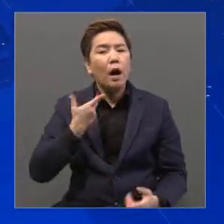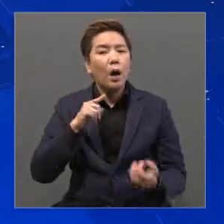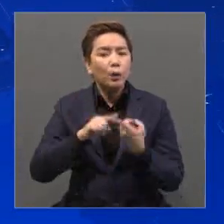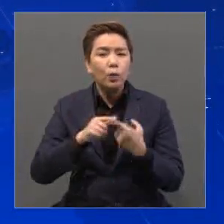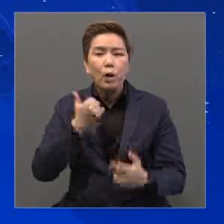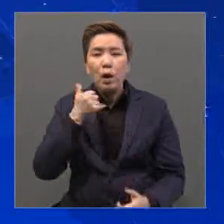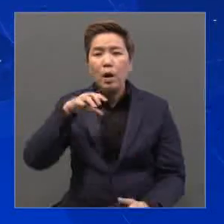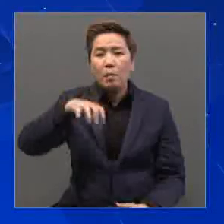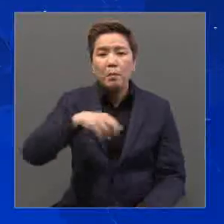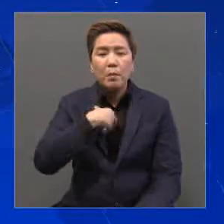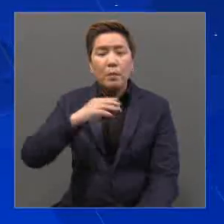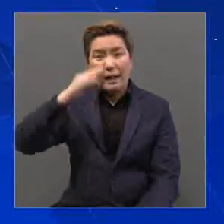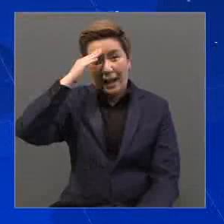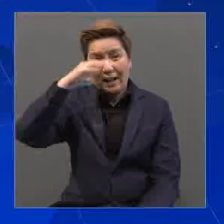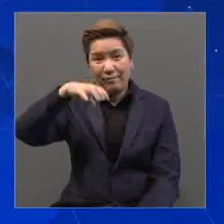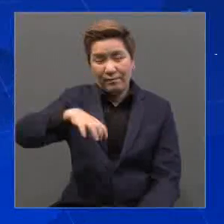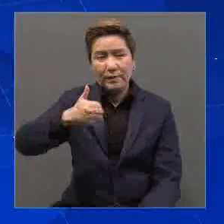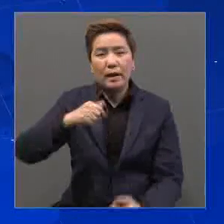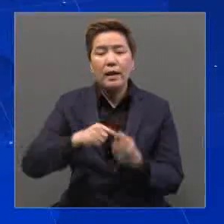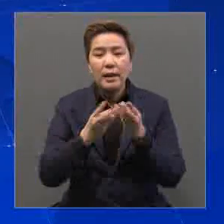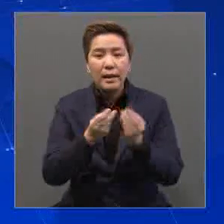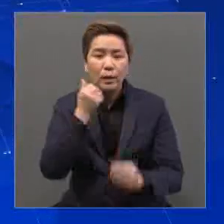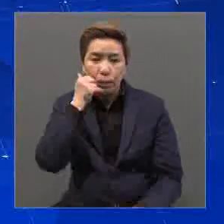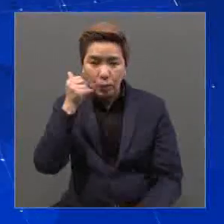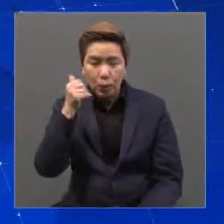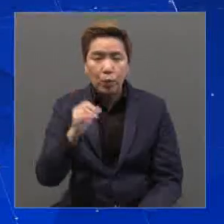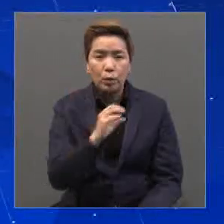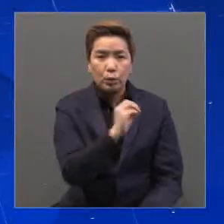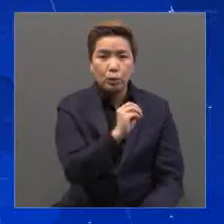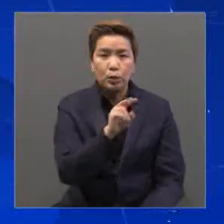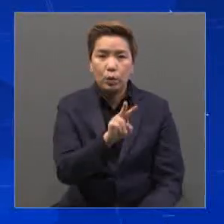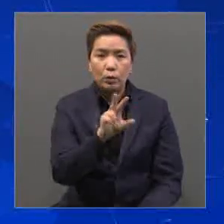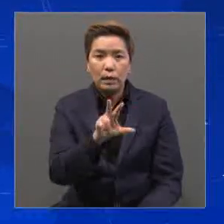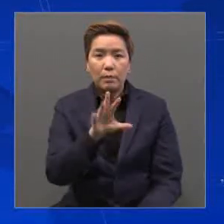เลยนะคะที่องค์การสงเคราะห์ทหารผ่านศึกนะคะหมายเลขโทรศัพท์